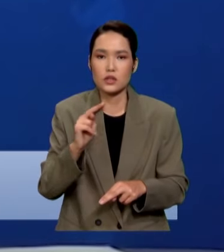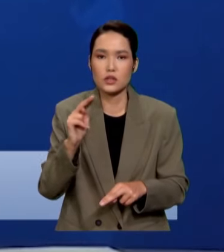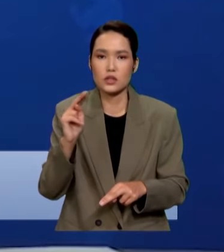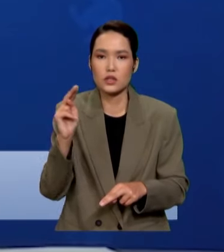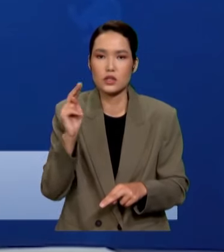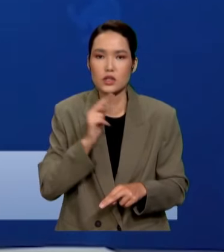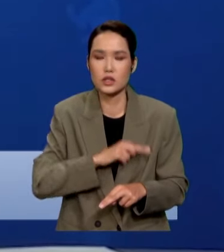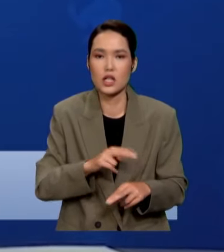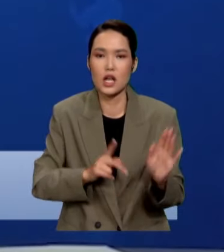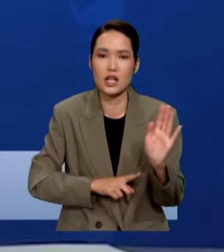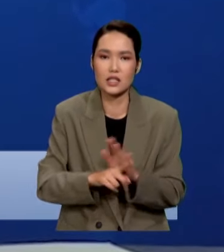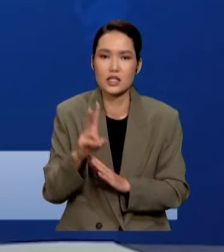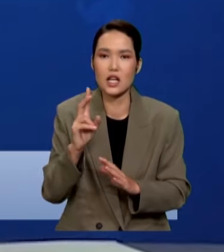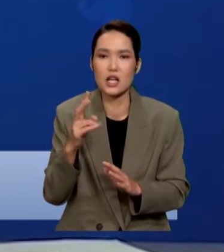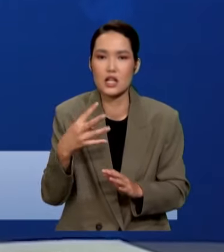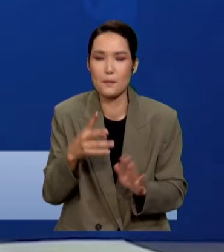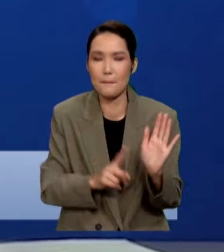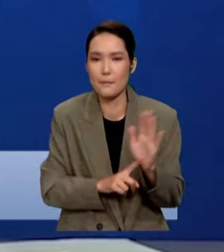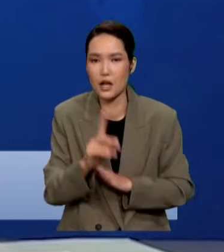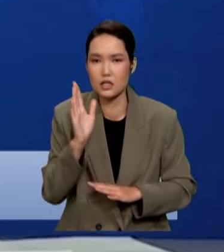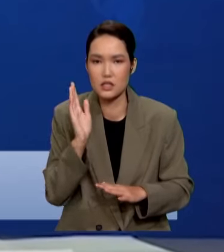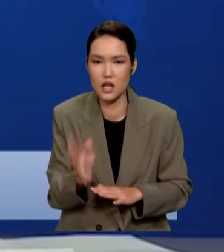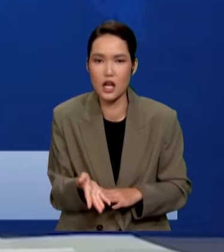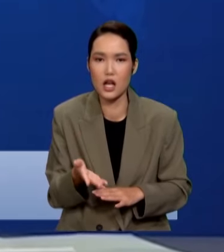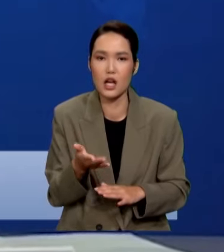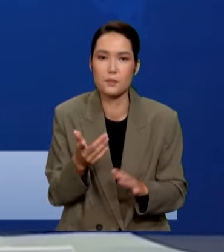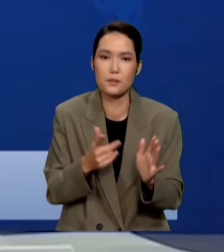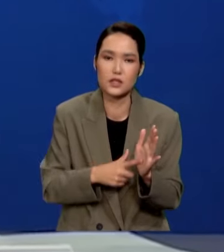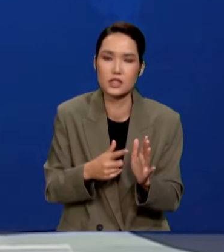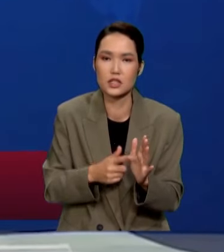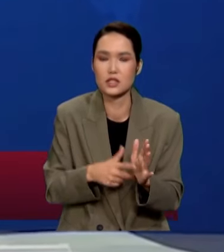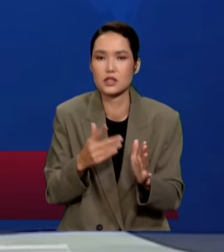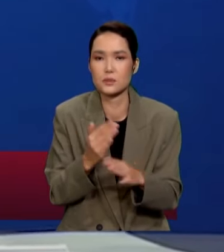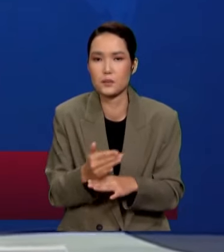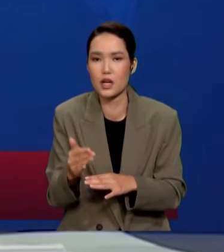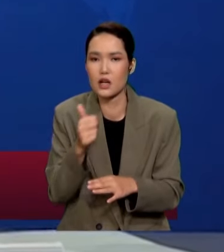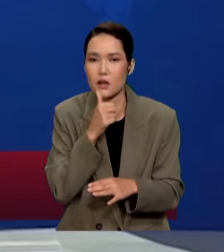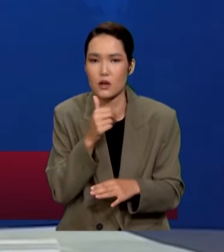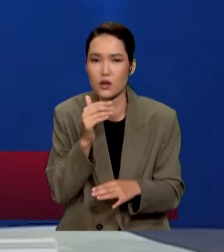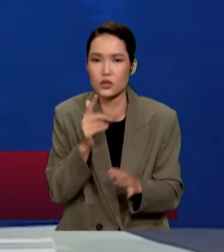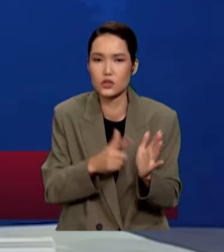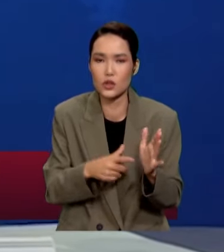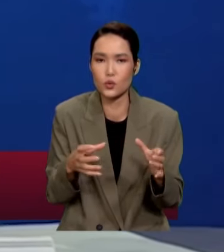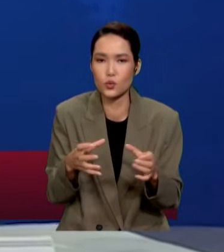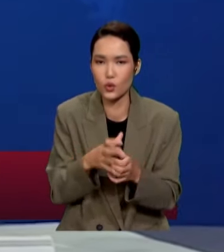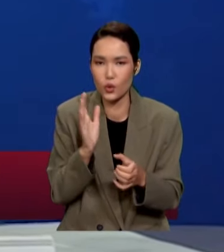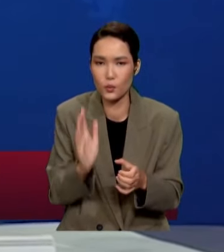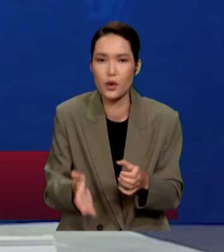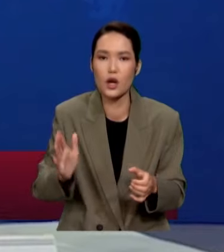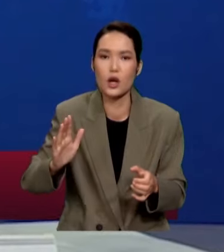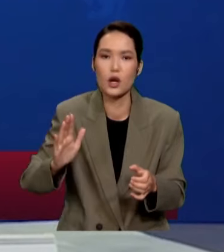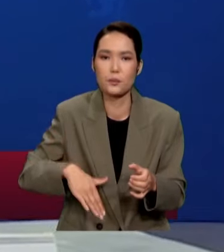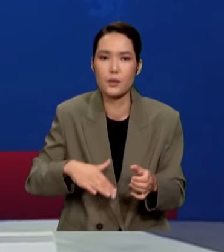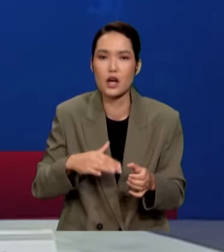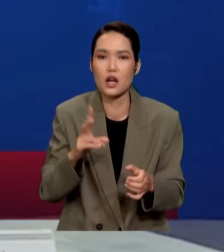40-тан бастаймыз. 40-қа дейін сосын 70-ке дейін апаруымыз мүмкін. 70-ке дейін. Осы марттан